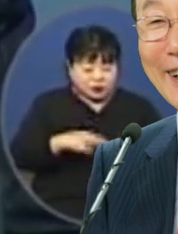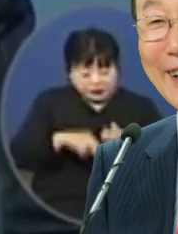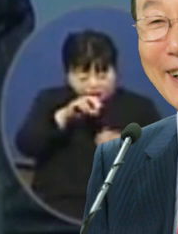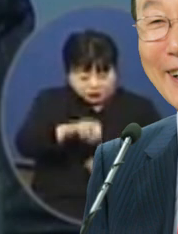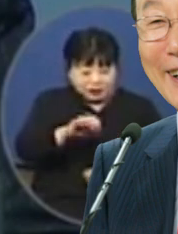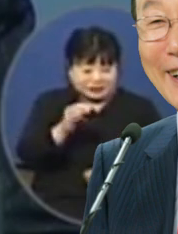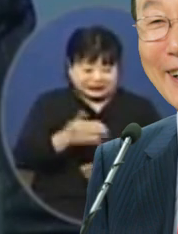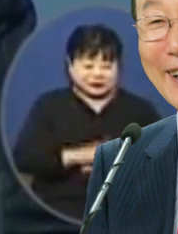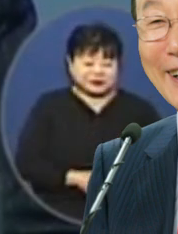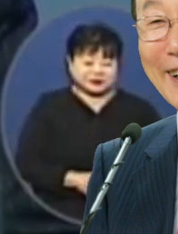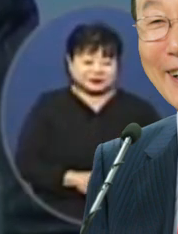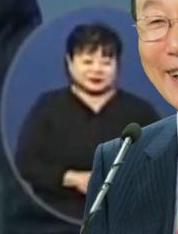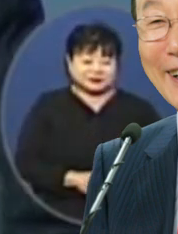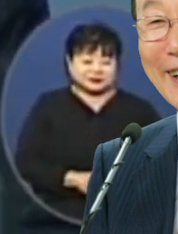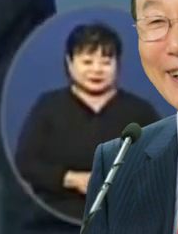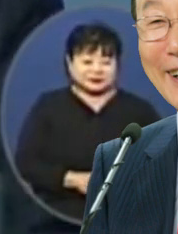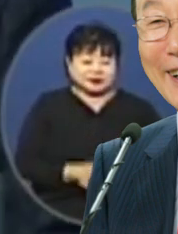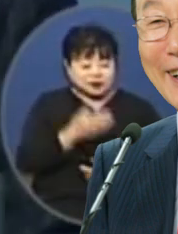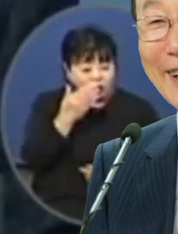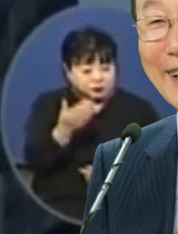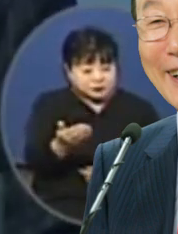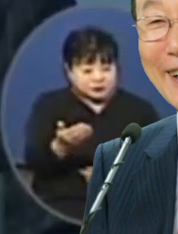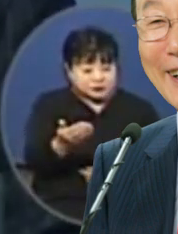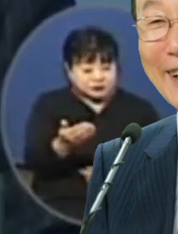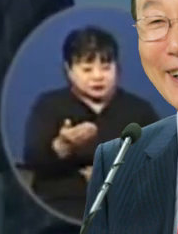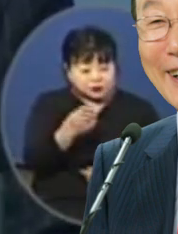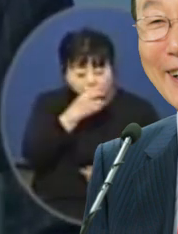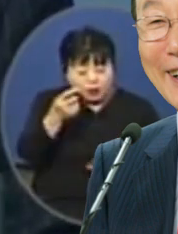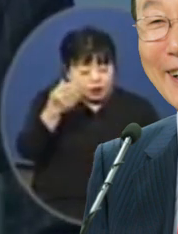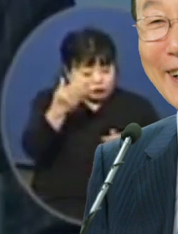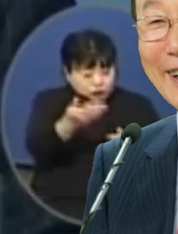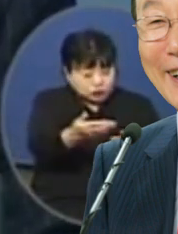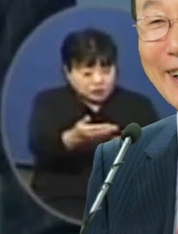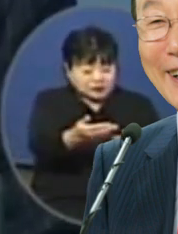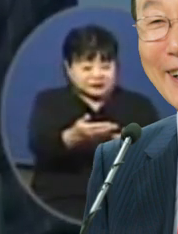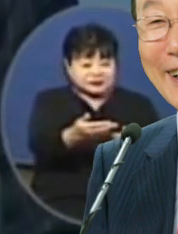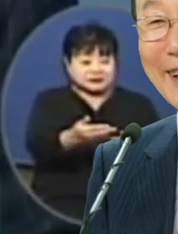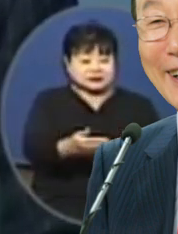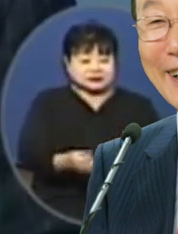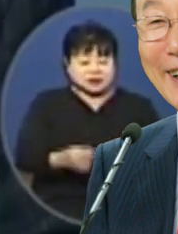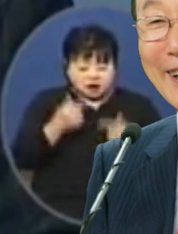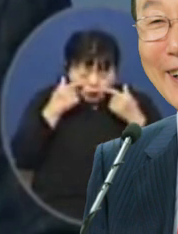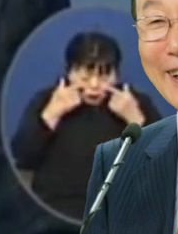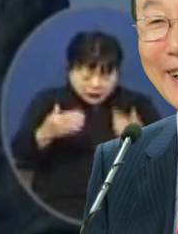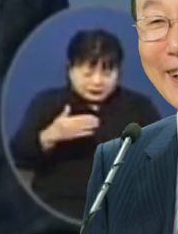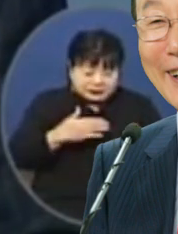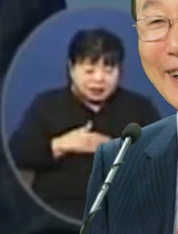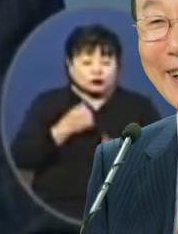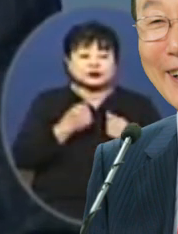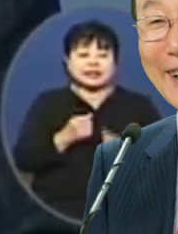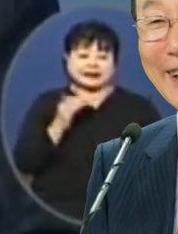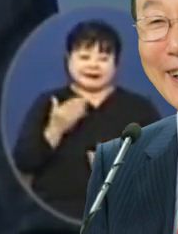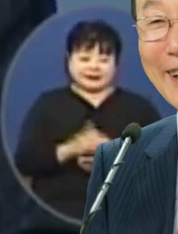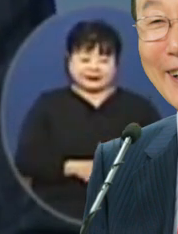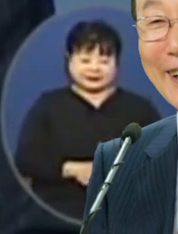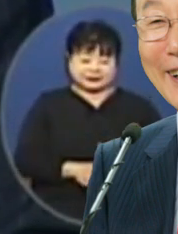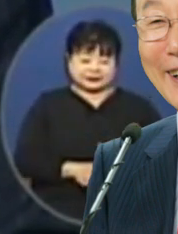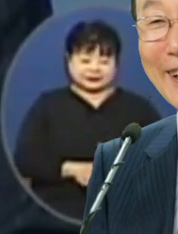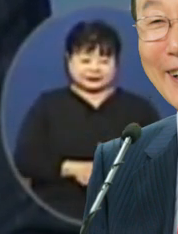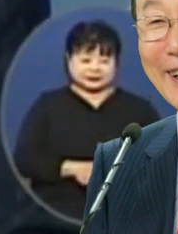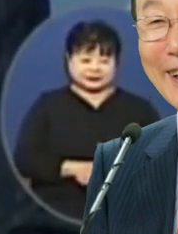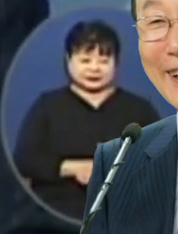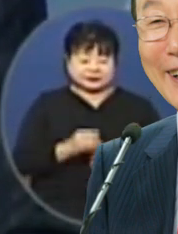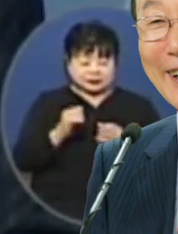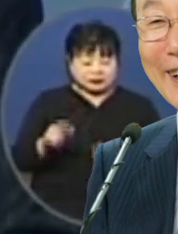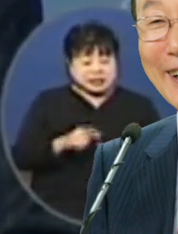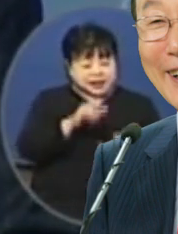피난처가 되셔서 여러분을 보호해 준다는 것을 확실히 알고 살아야 되는 것입니다.